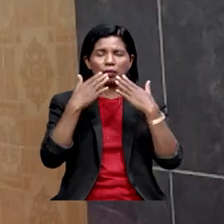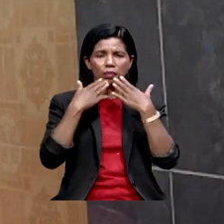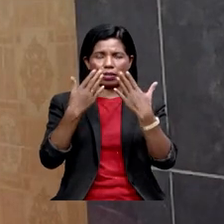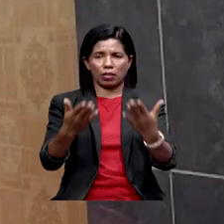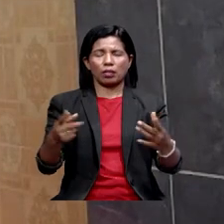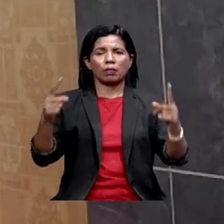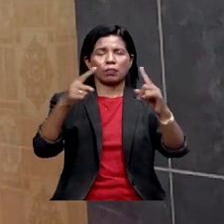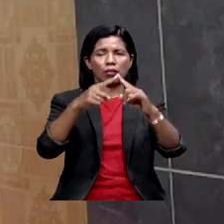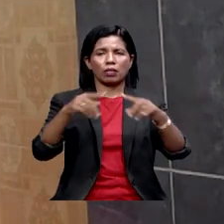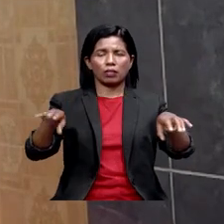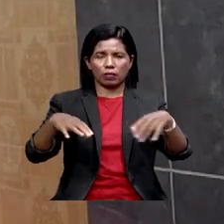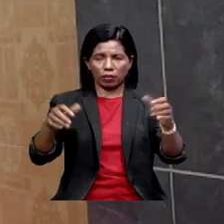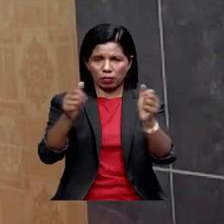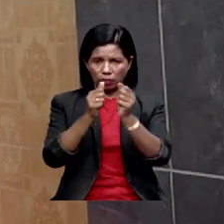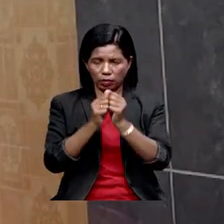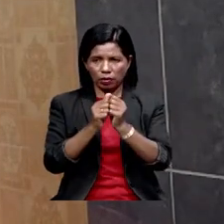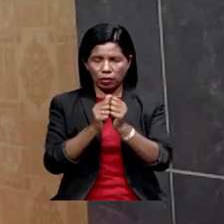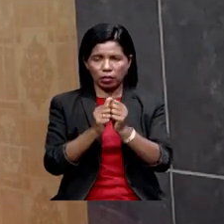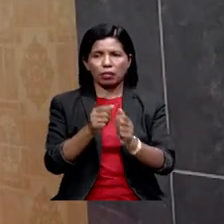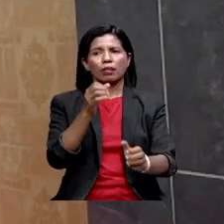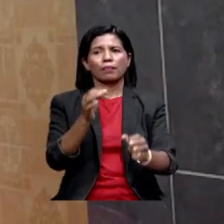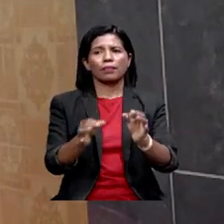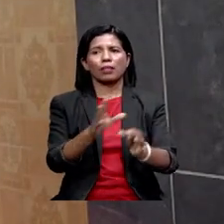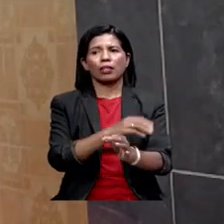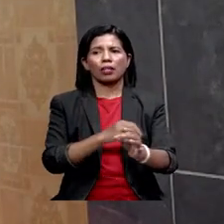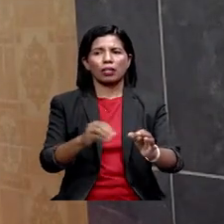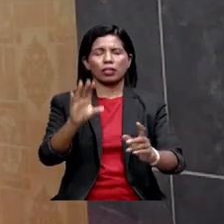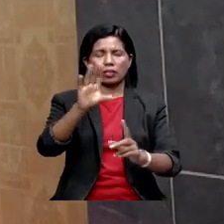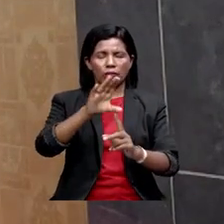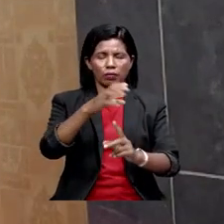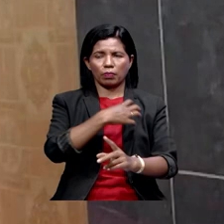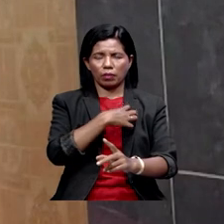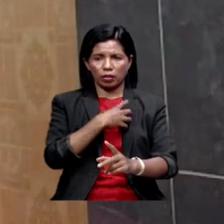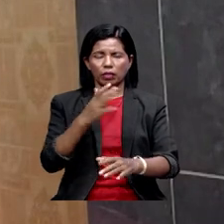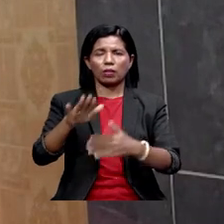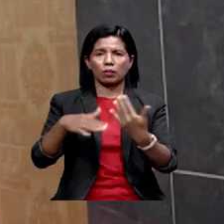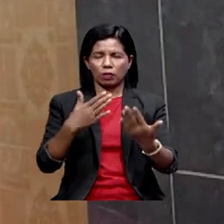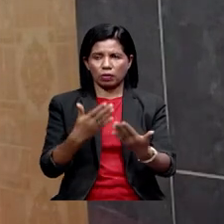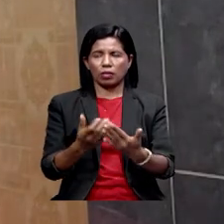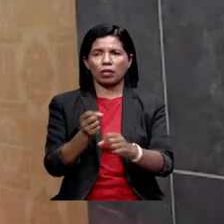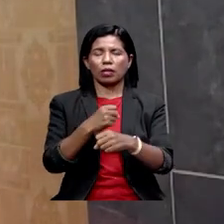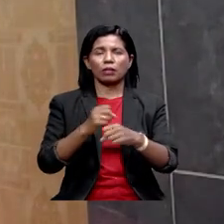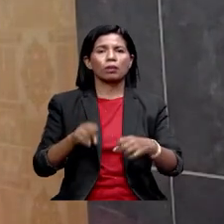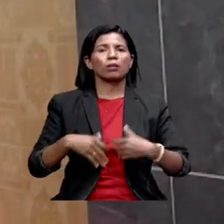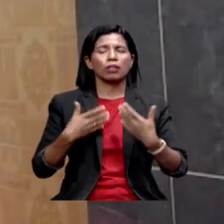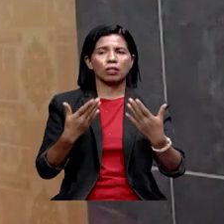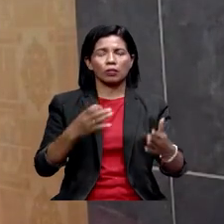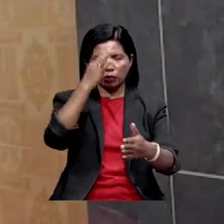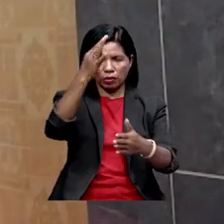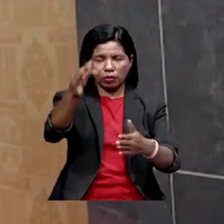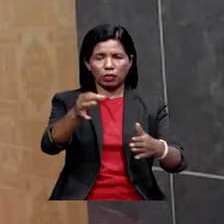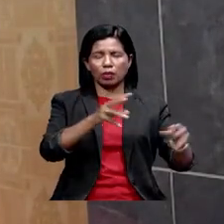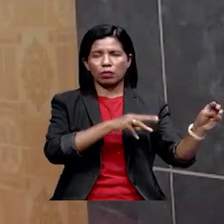iya koordinasaun nebe maka cada comandante sira halo atu insama kawa meru bel